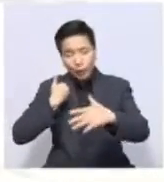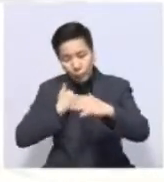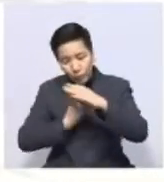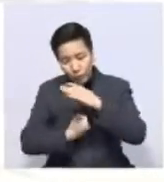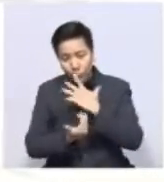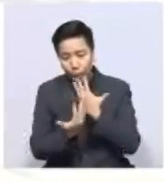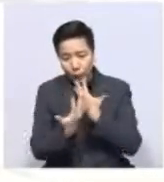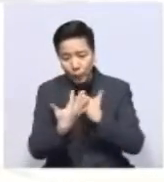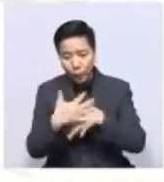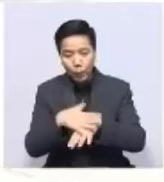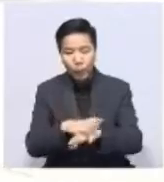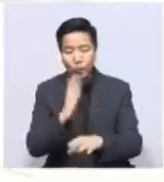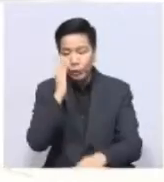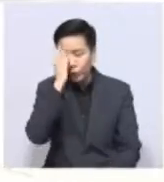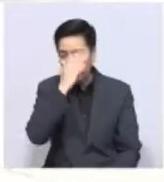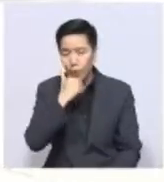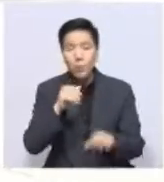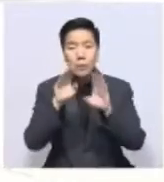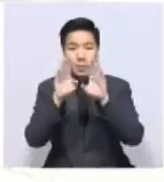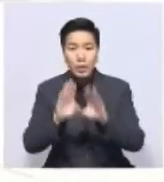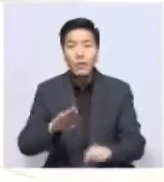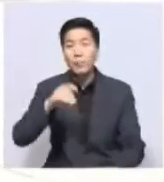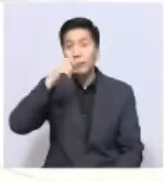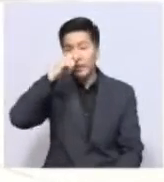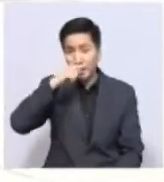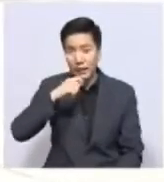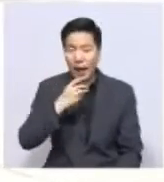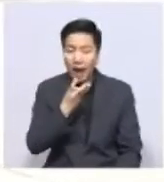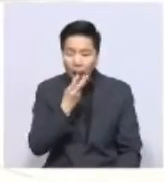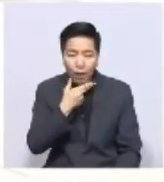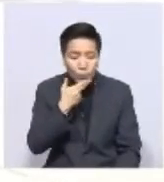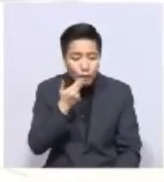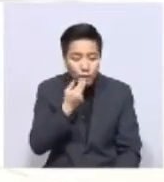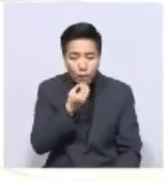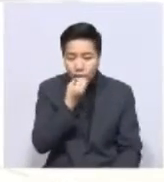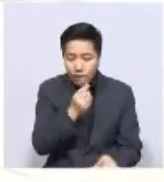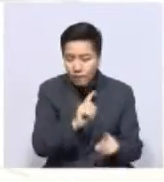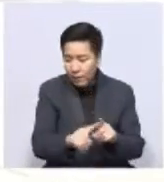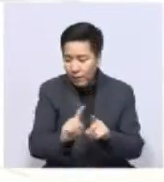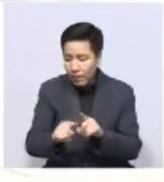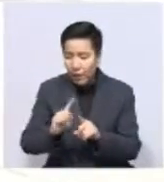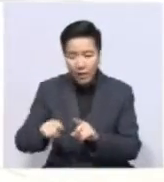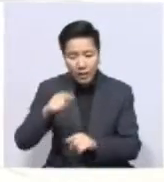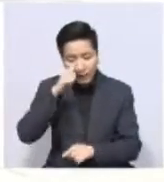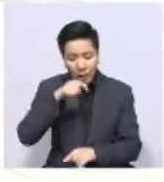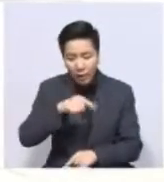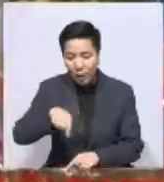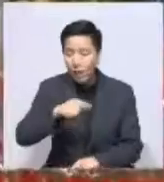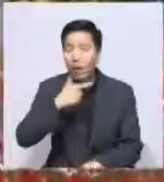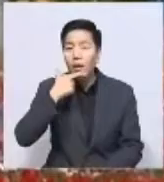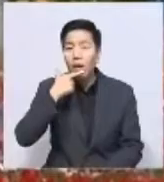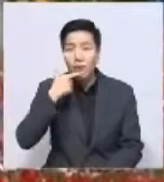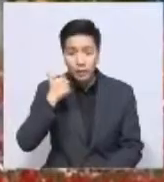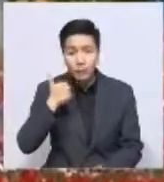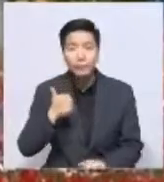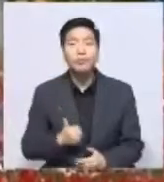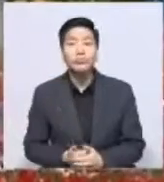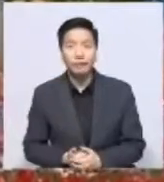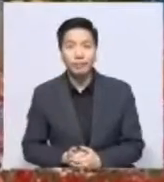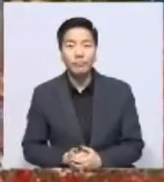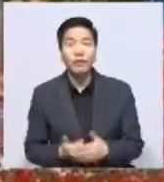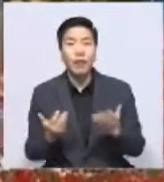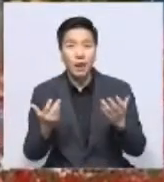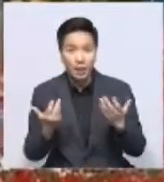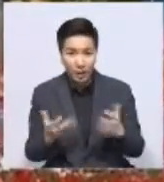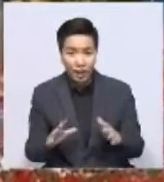ะๆมีความสวยงามอย่างไทยอะค่ะแล้วก็ได้กินขนมไทยๆอร่อยๆอะไรเงี้ยค่ะ นอกจ